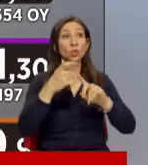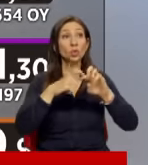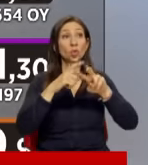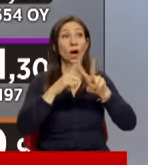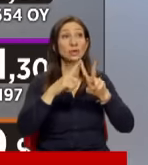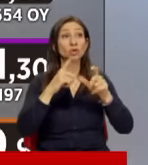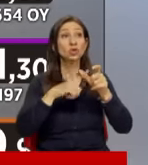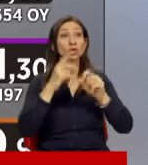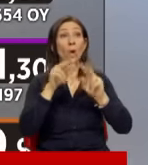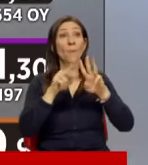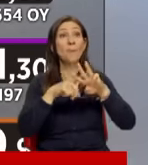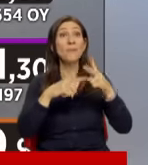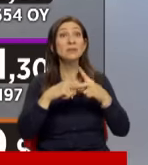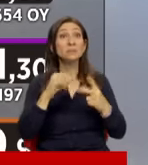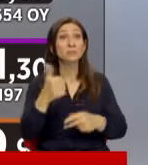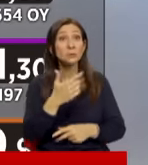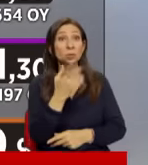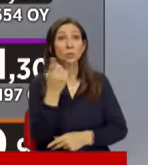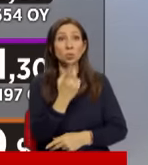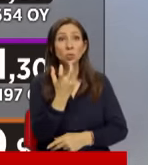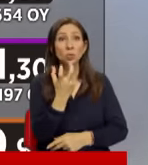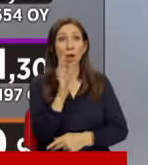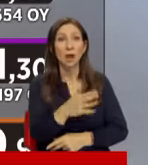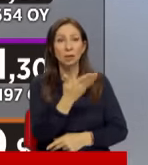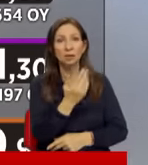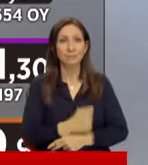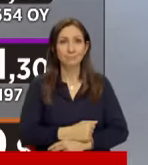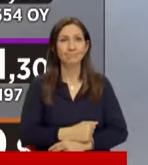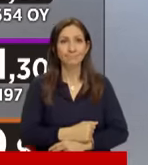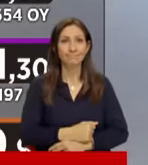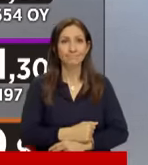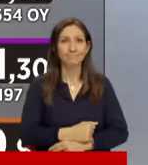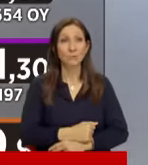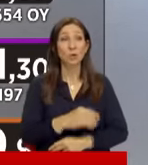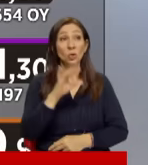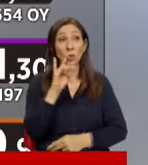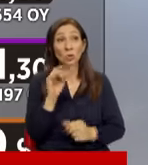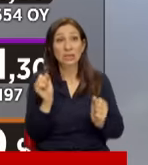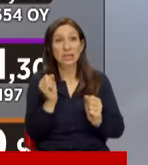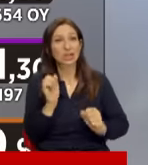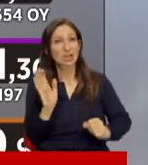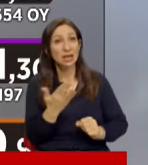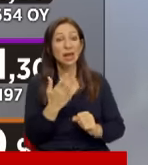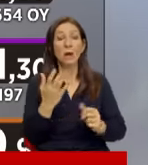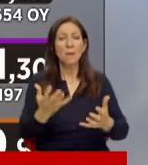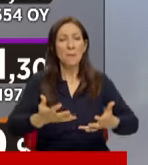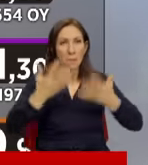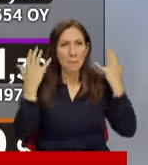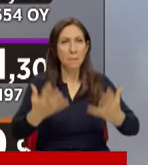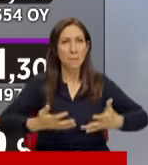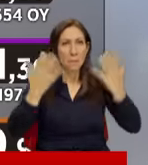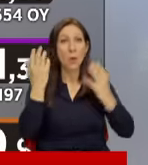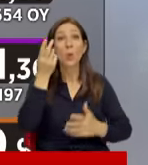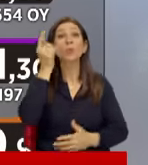gibi iddialı bir siyasetçi %3'te kaldı. Kurt kışı geçirir, yediği ayazı unutmaz